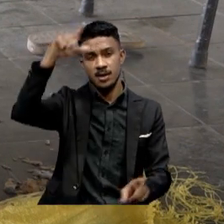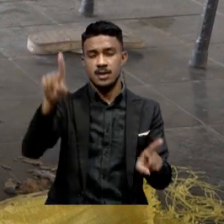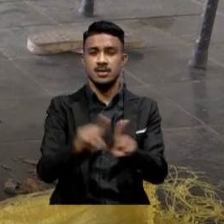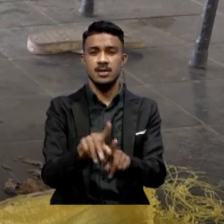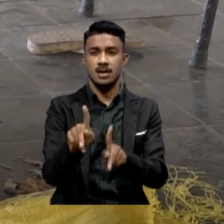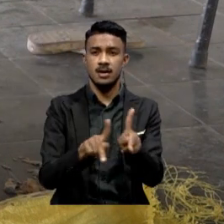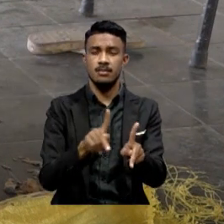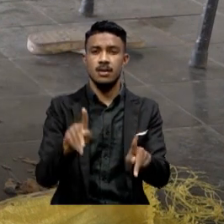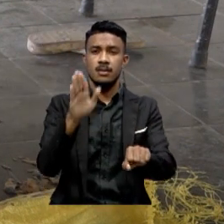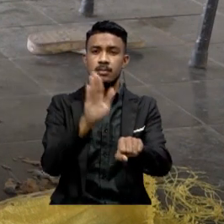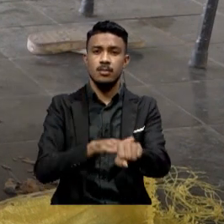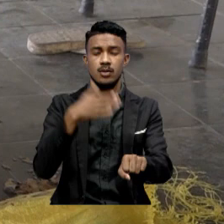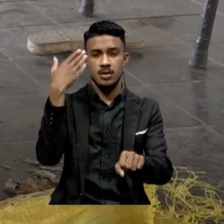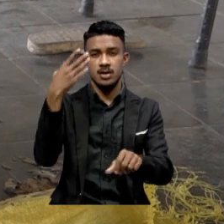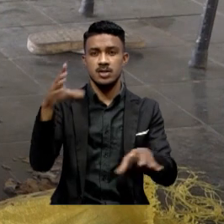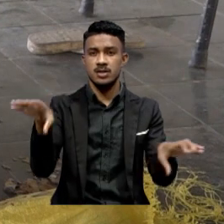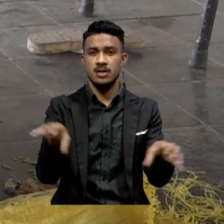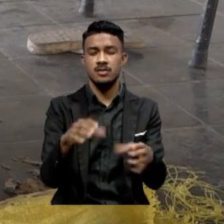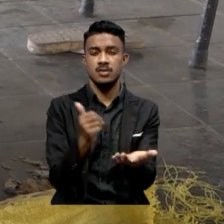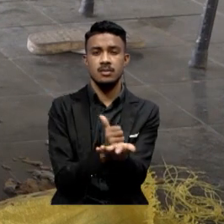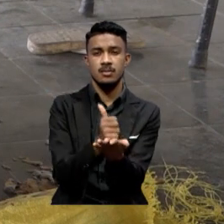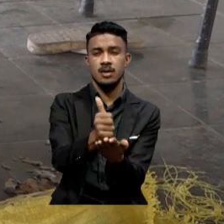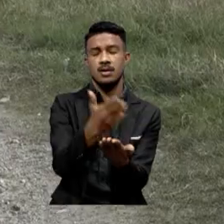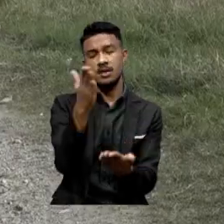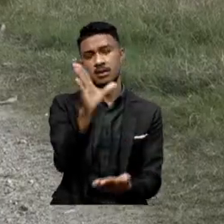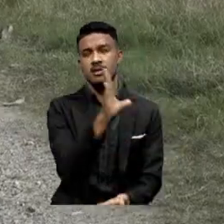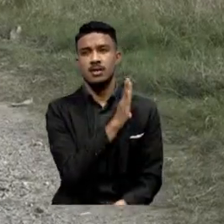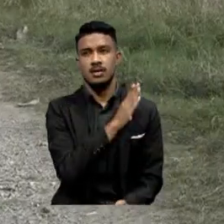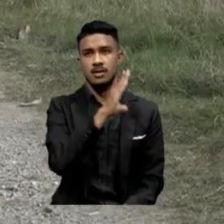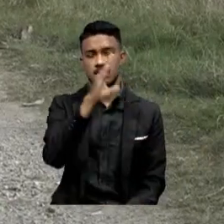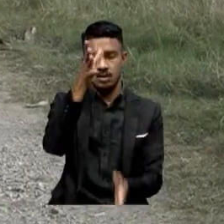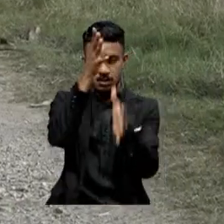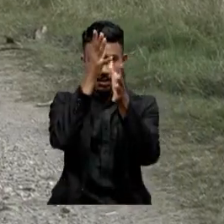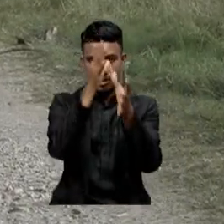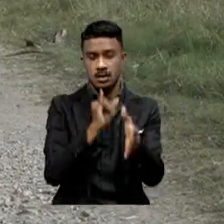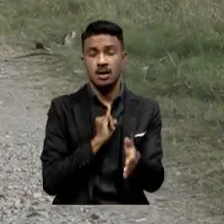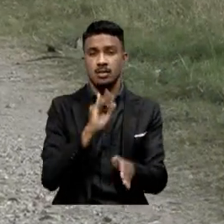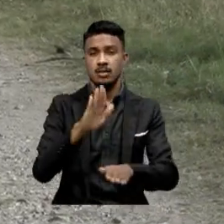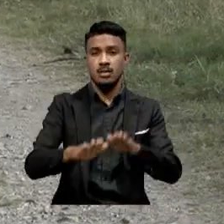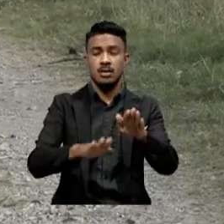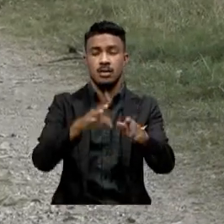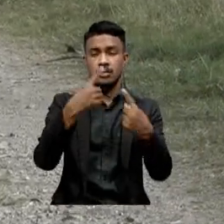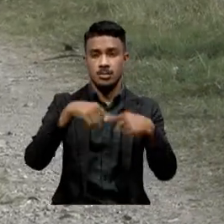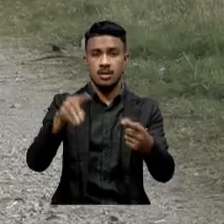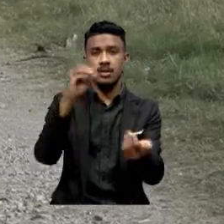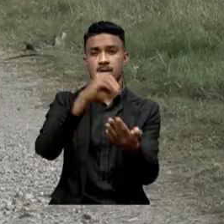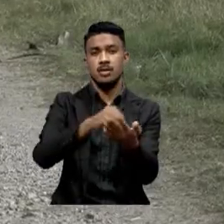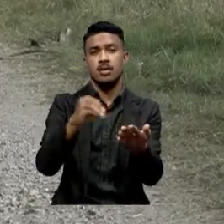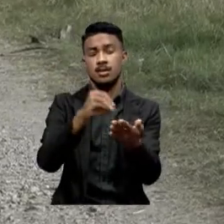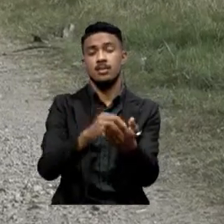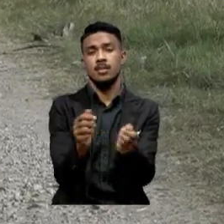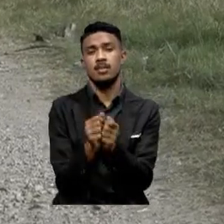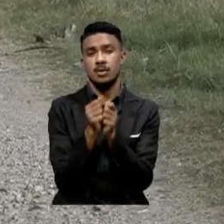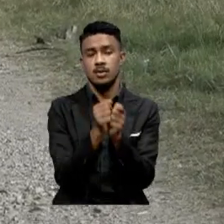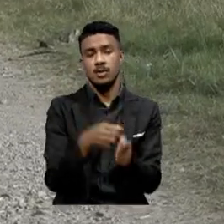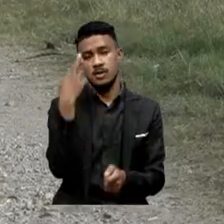an proyek rumah ni ba. La bolu ni la ba ni hein los katua sona. Hau la ba ni rai hamutu kamutu kela ditwa.